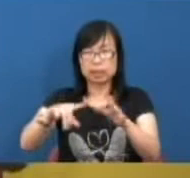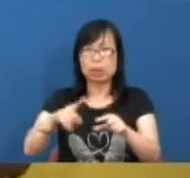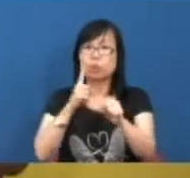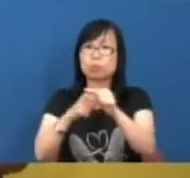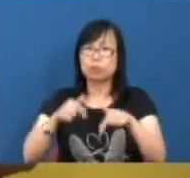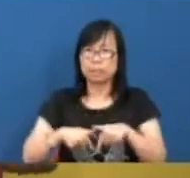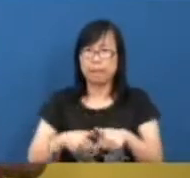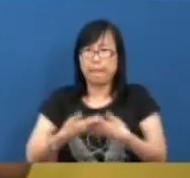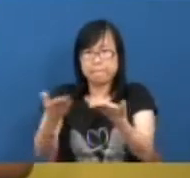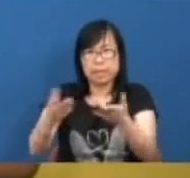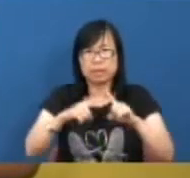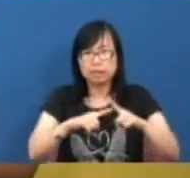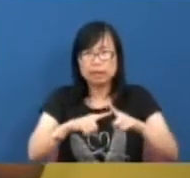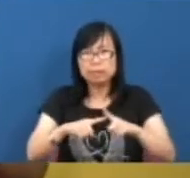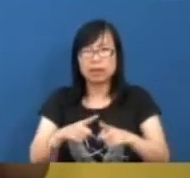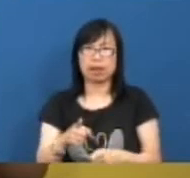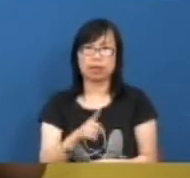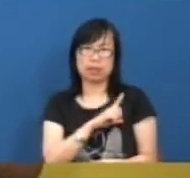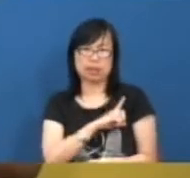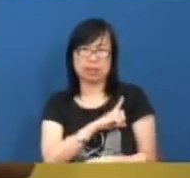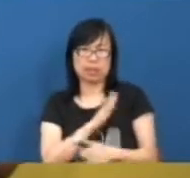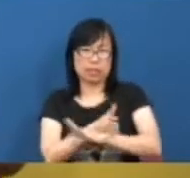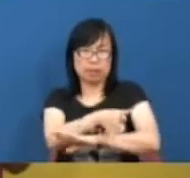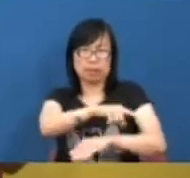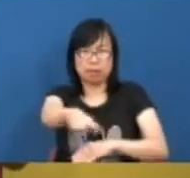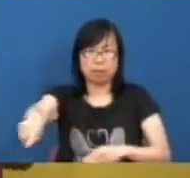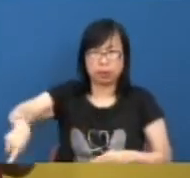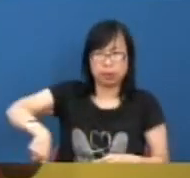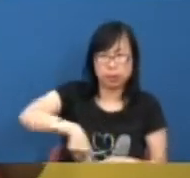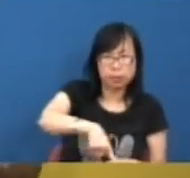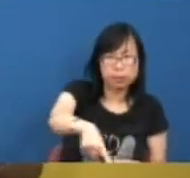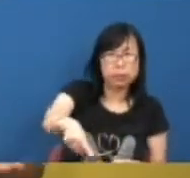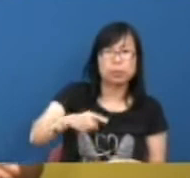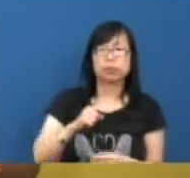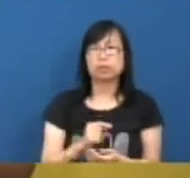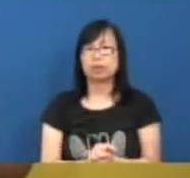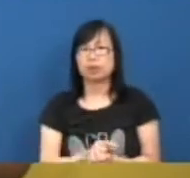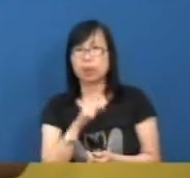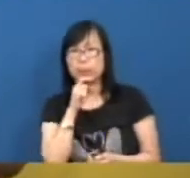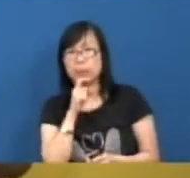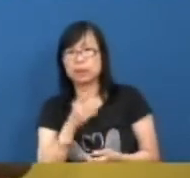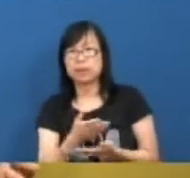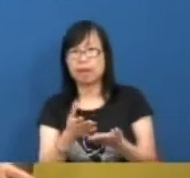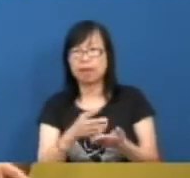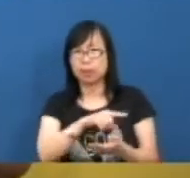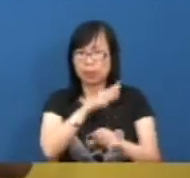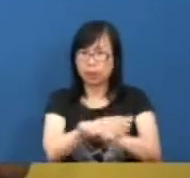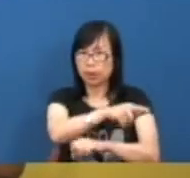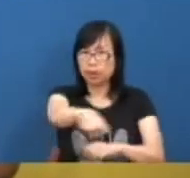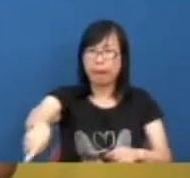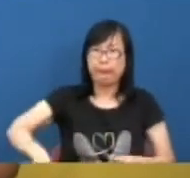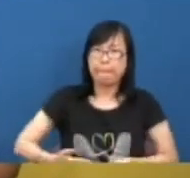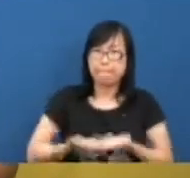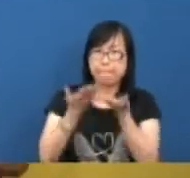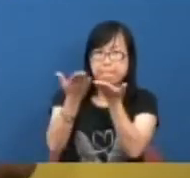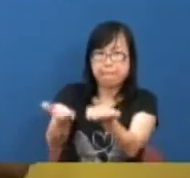啲民眾覺得我哋自己個社區，即係其實佢係每一個大嘅區咧，佢都會俾翻少少咁嘅配套資